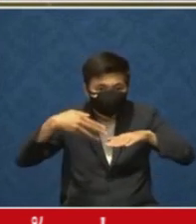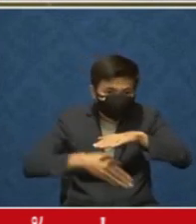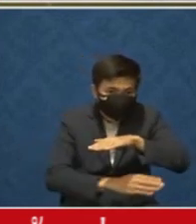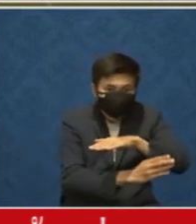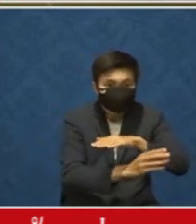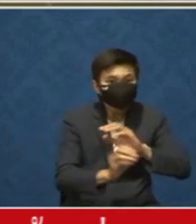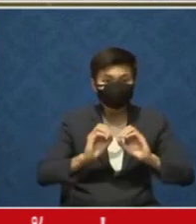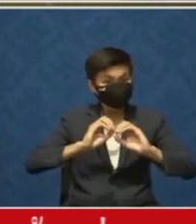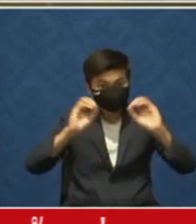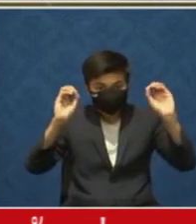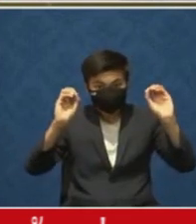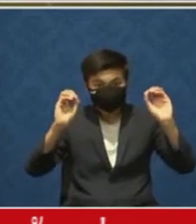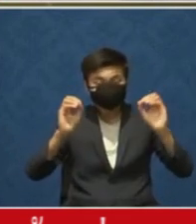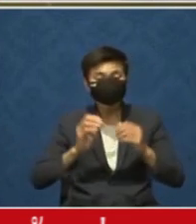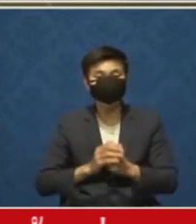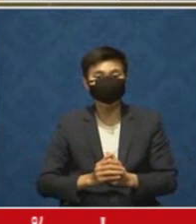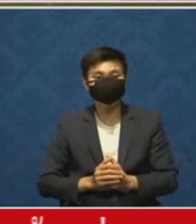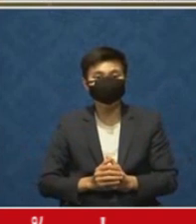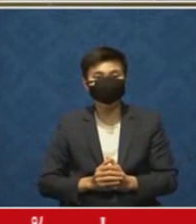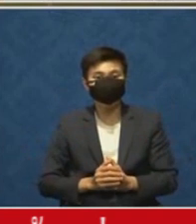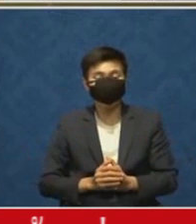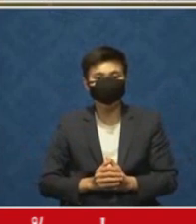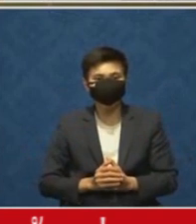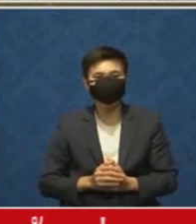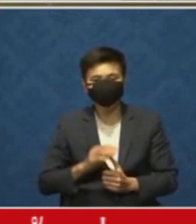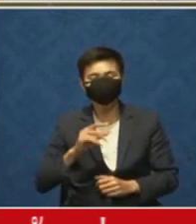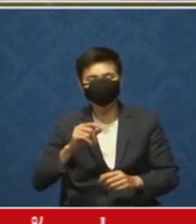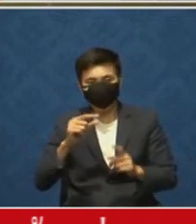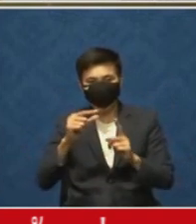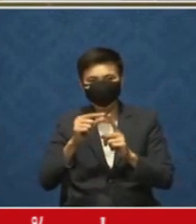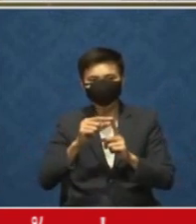ธานครับว่าตรงนี้เนี่ยผมขอใช้คำว่าเป็นค่าโง่ครับ